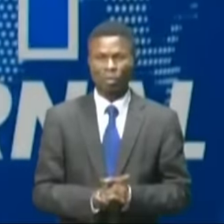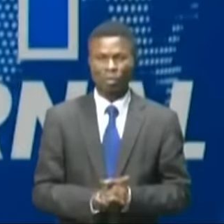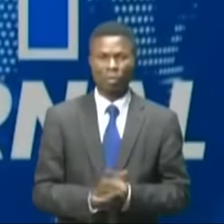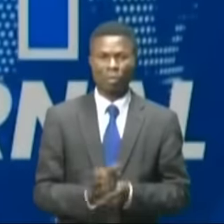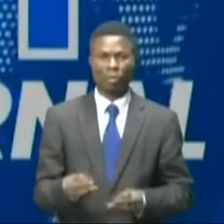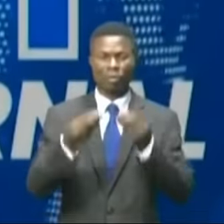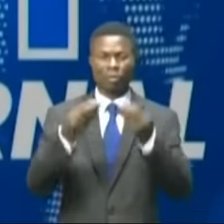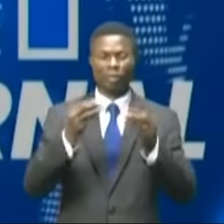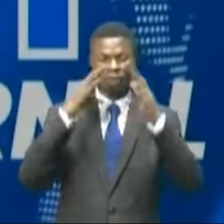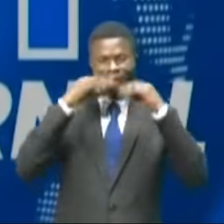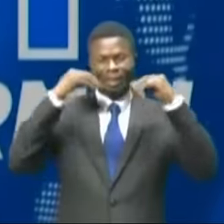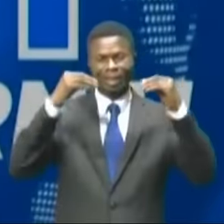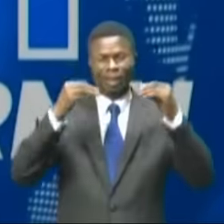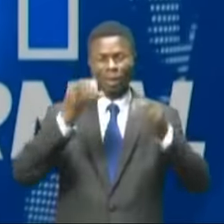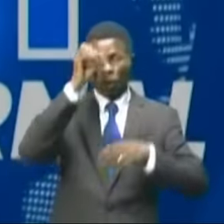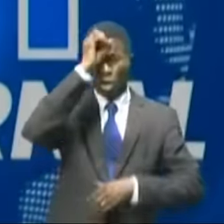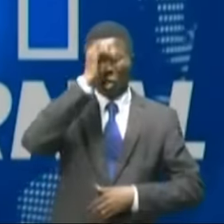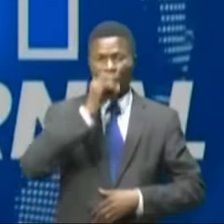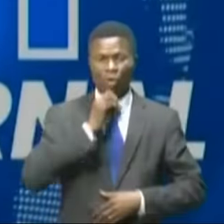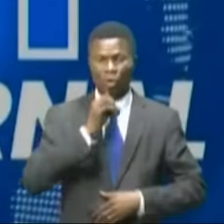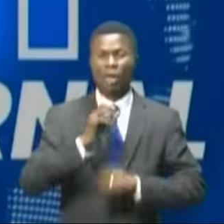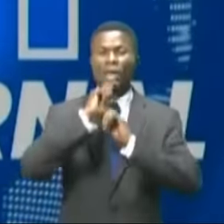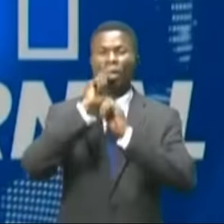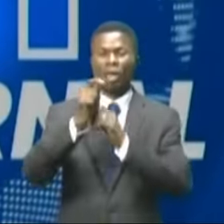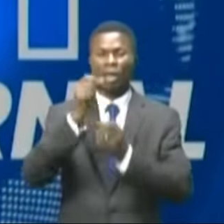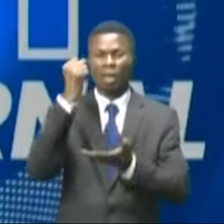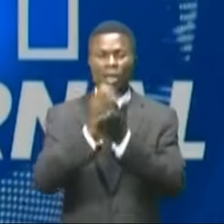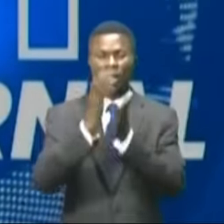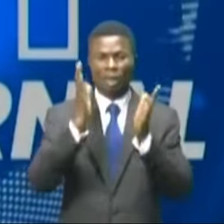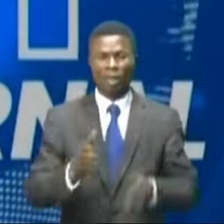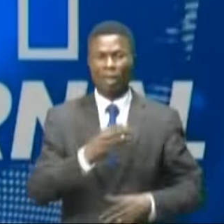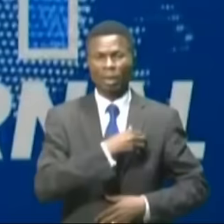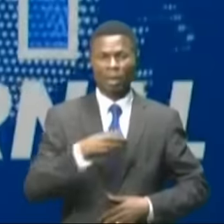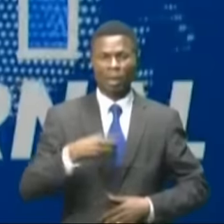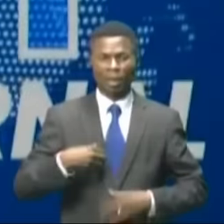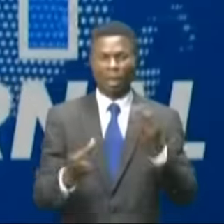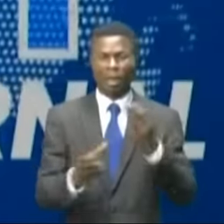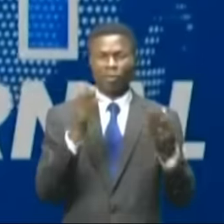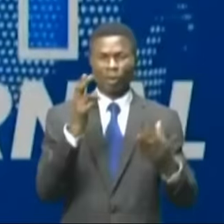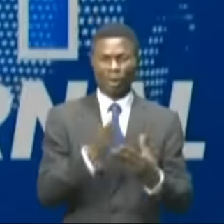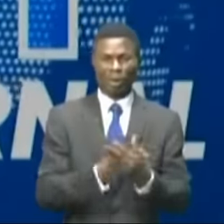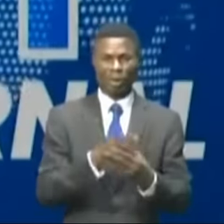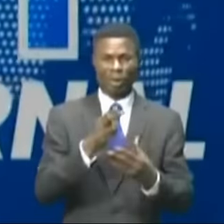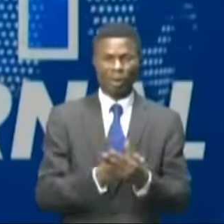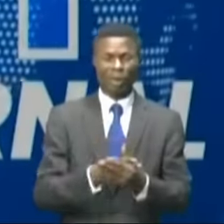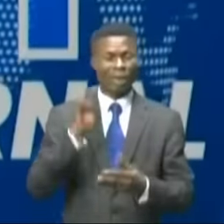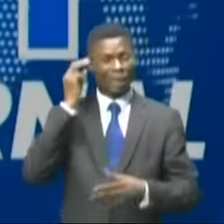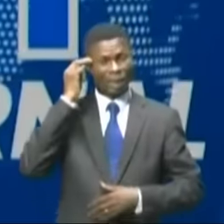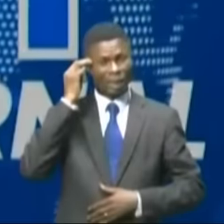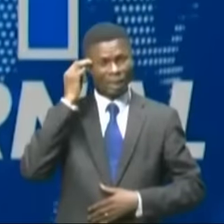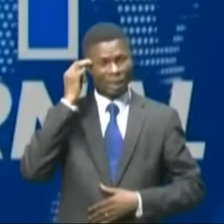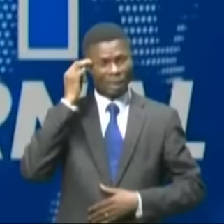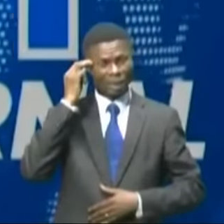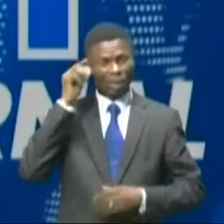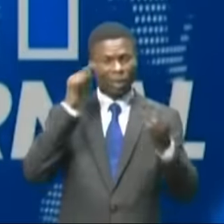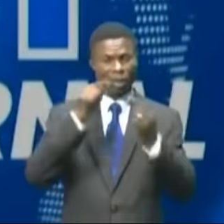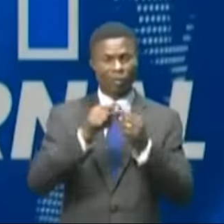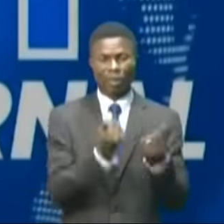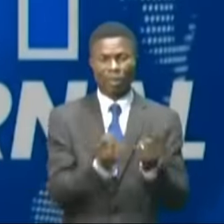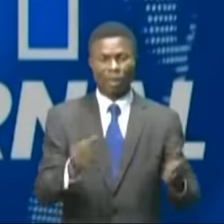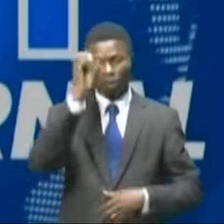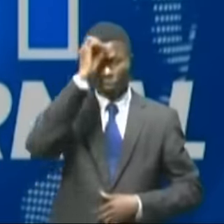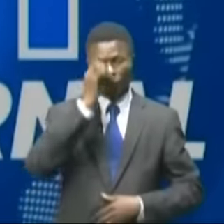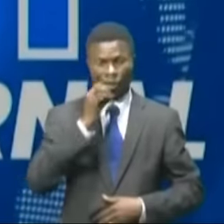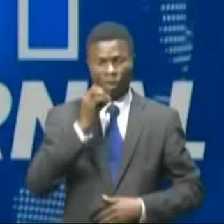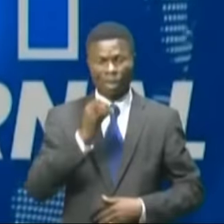Redonner du sourire aux orphelins, c'est le geste de l'ambassadrice de personnes vivant avec le VIH-SIDA à l'endroit des orphelins. C'est